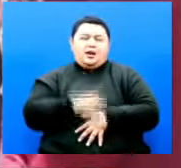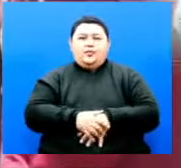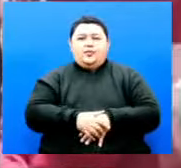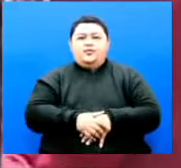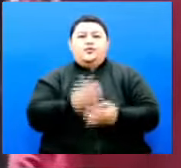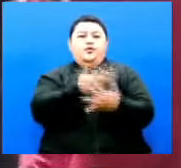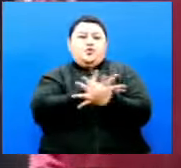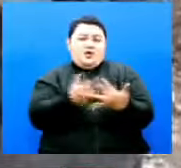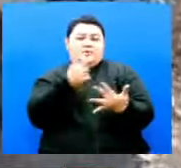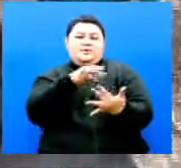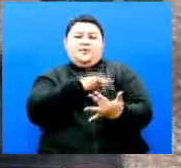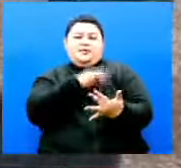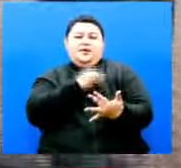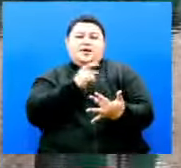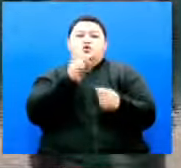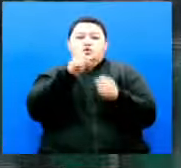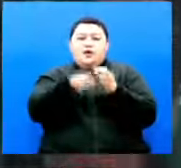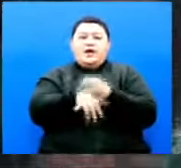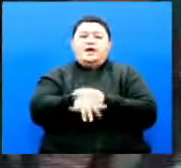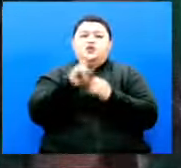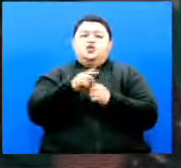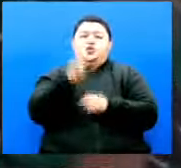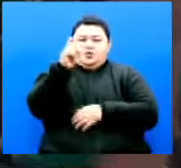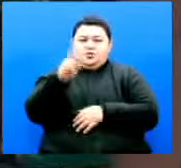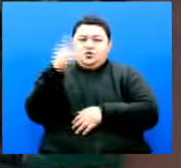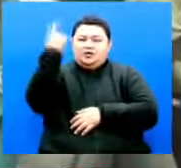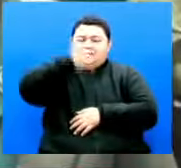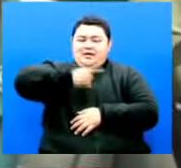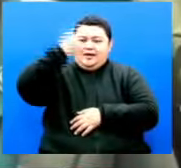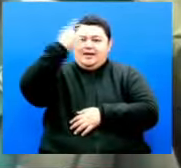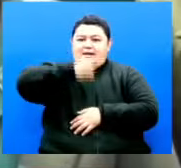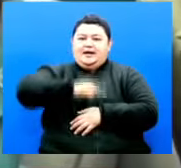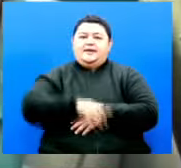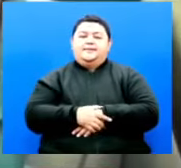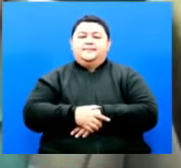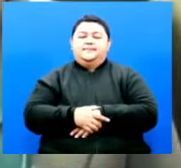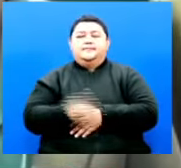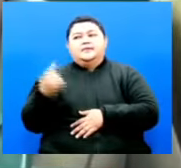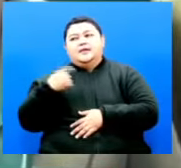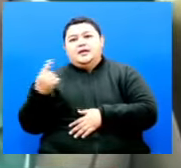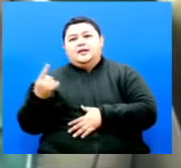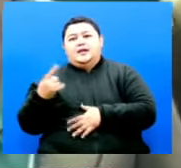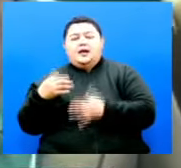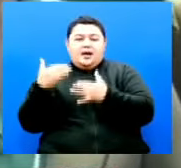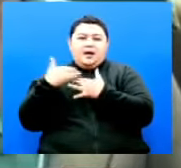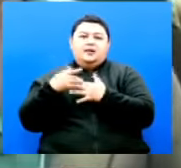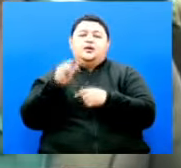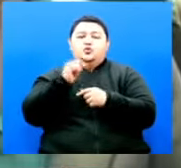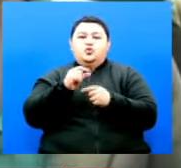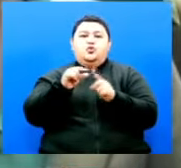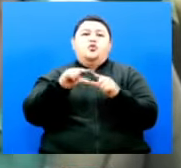bisa memanfaatkan air sumur untuk kebutuhan sehari-hari. Selama ini kita mengandalkan air pam, tapi ketika musim